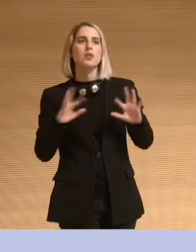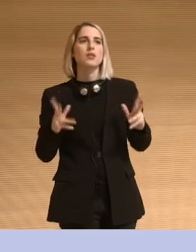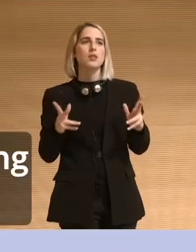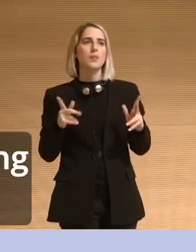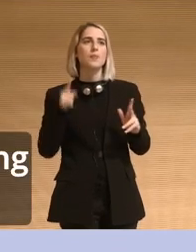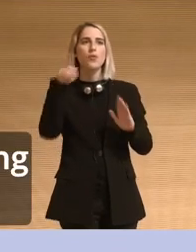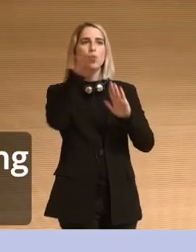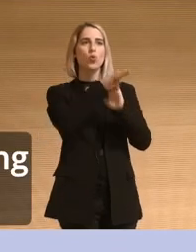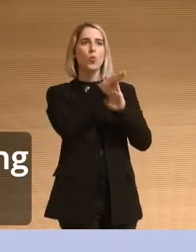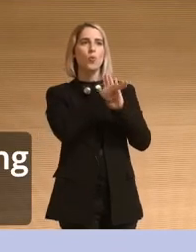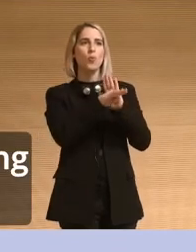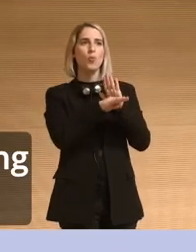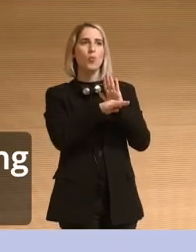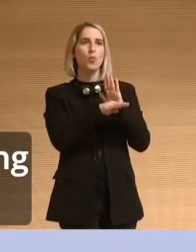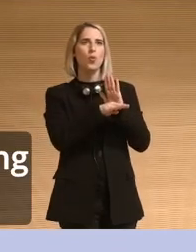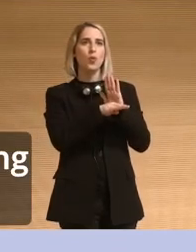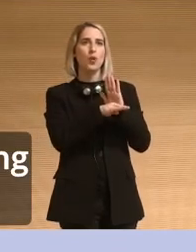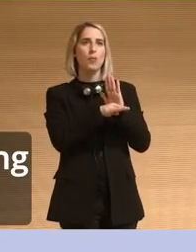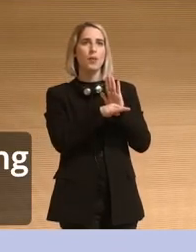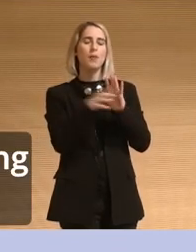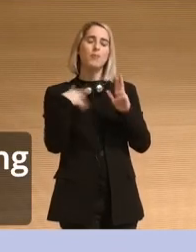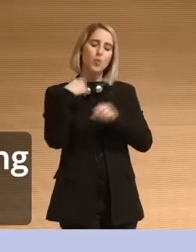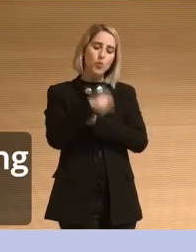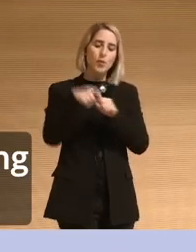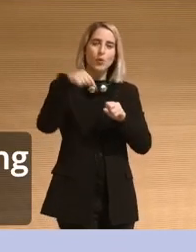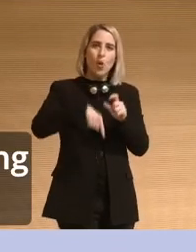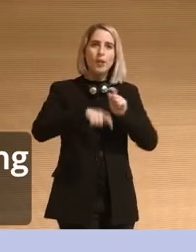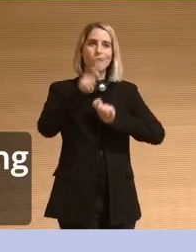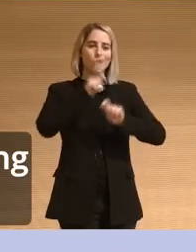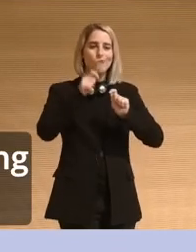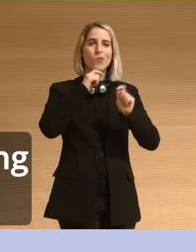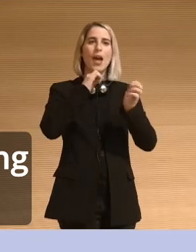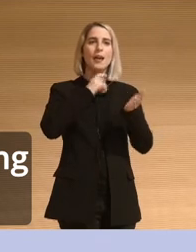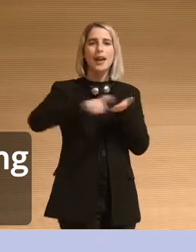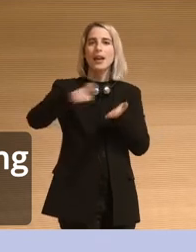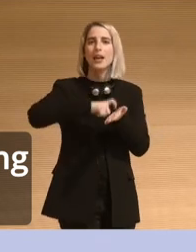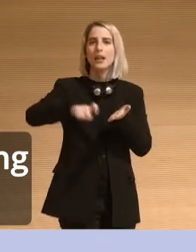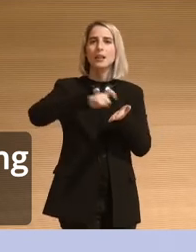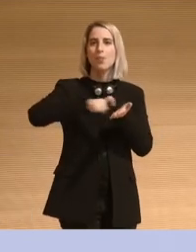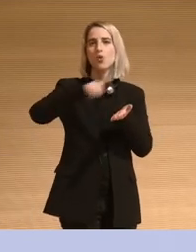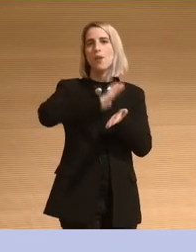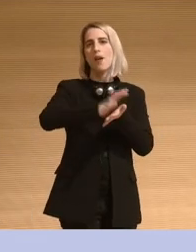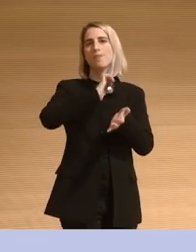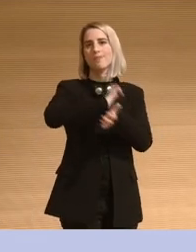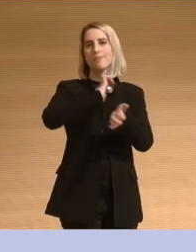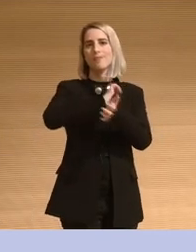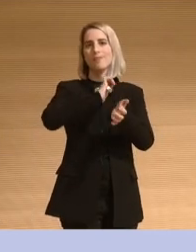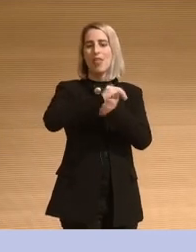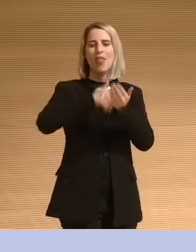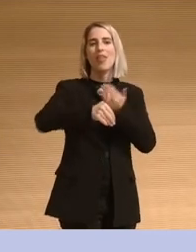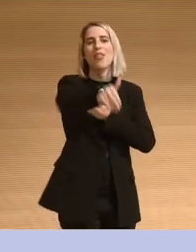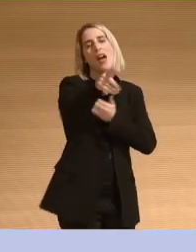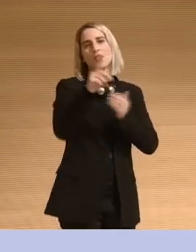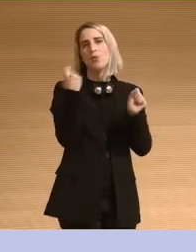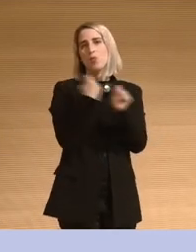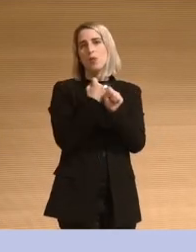σύνθετο πρόγραμμα. Έβγαλε μια εργαλειοθήκη. Είμαστε στη φάση της επεξεργασίας και της εκτύπωσης αυτής της δουλειάς. Αυτό που θα ήθελα